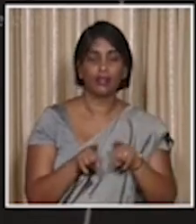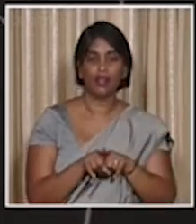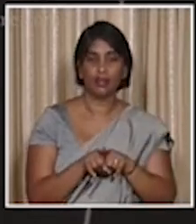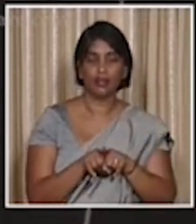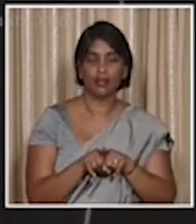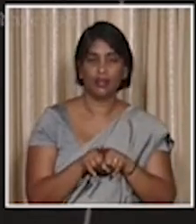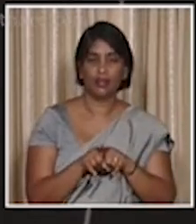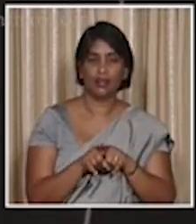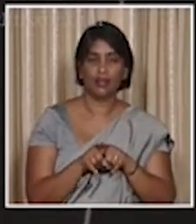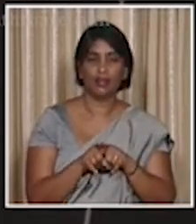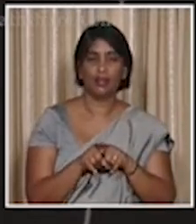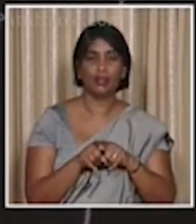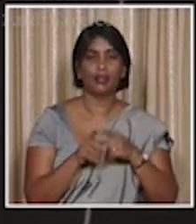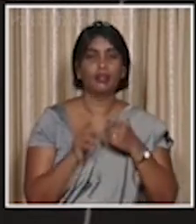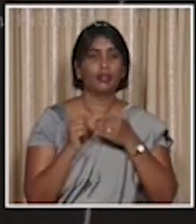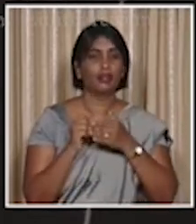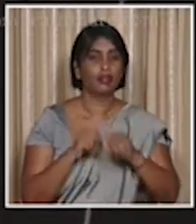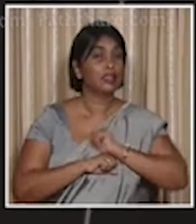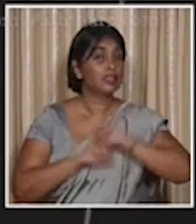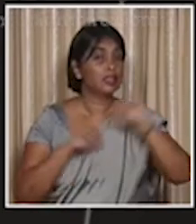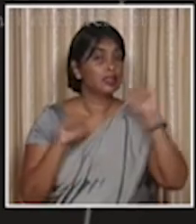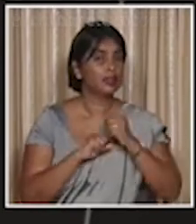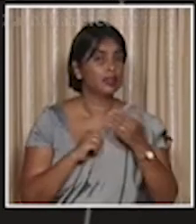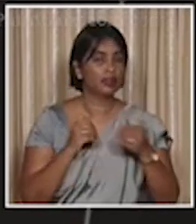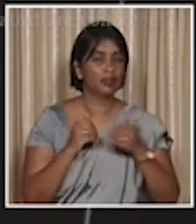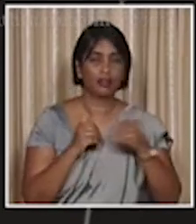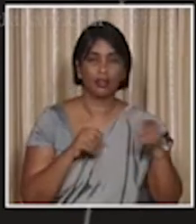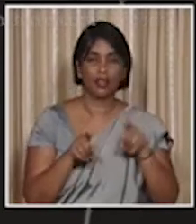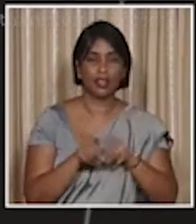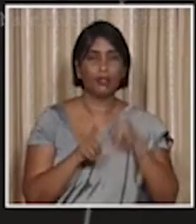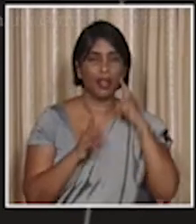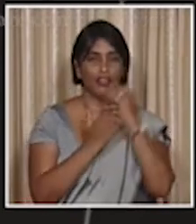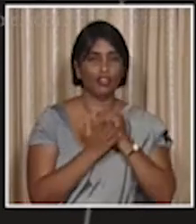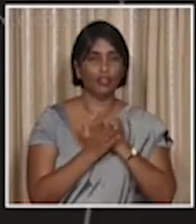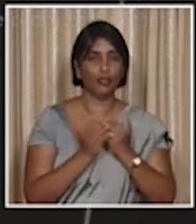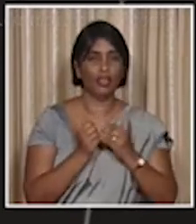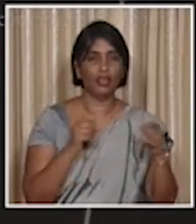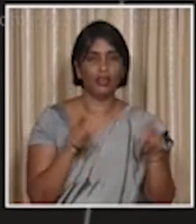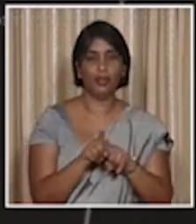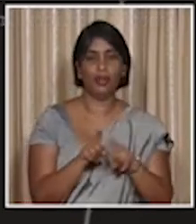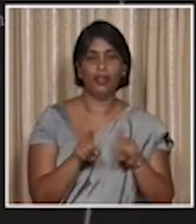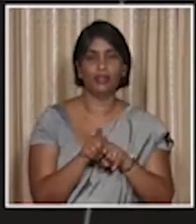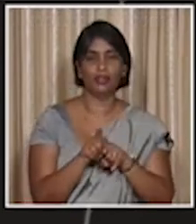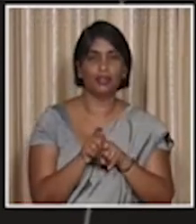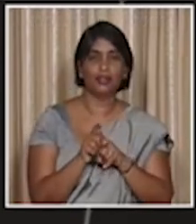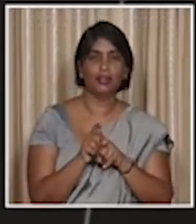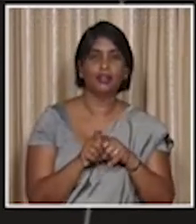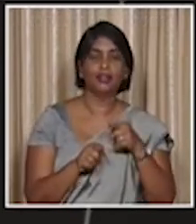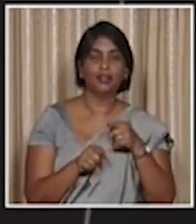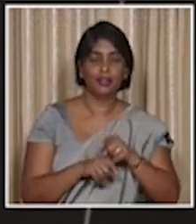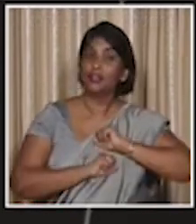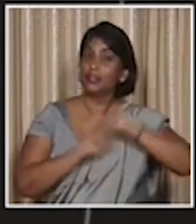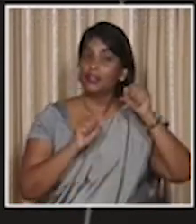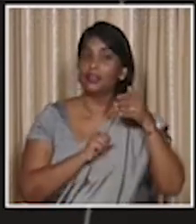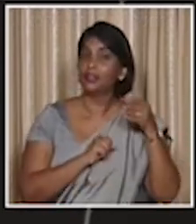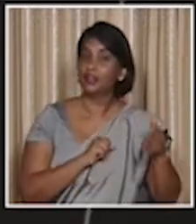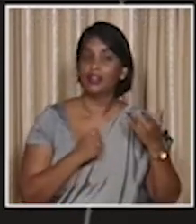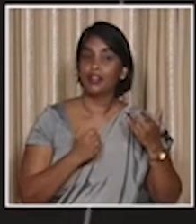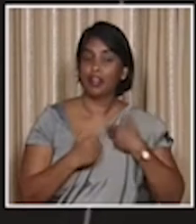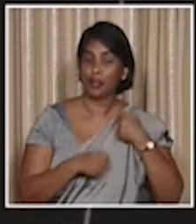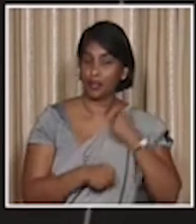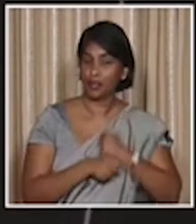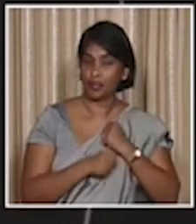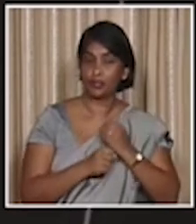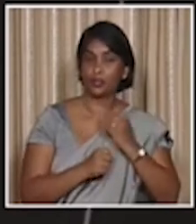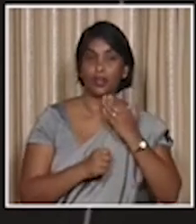උද්ඝෝෂණ. මොකටද මේ උද්ඝෝෂණ කරන්නේ? මොකද්ද ඒගොල්ලන්ට බලාපොරොත්තු වෙන්නේ මේ උද්ඝෝෂණ වලින්? මම